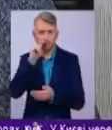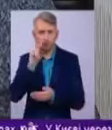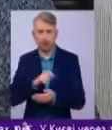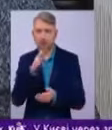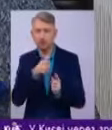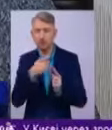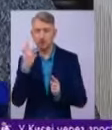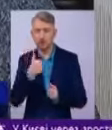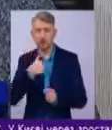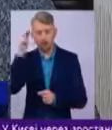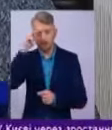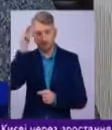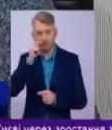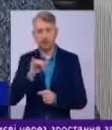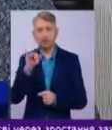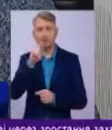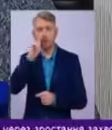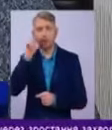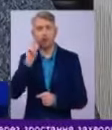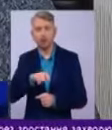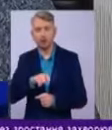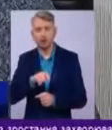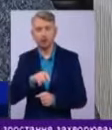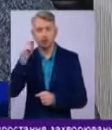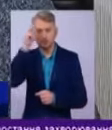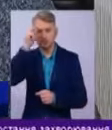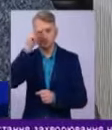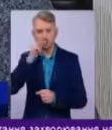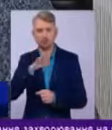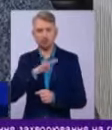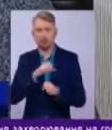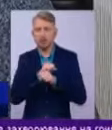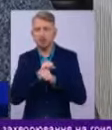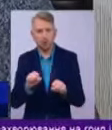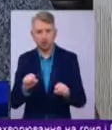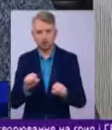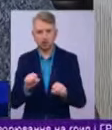я вчився, історію України вчити було не можна.